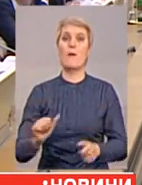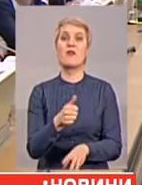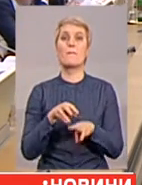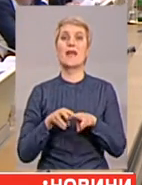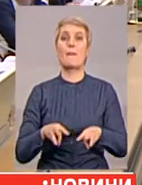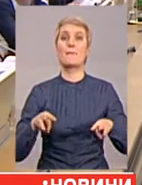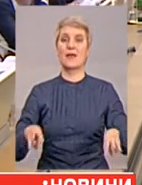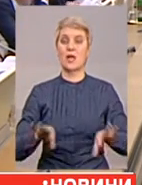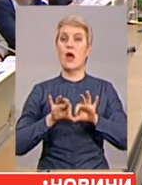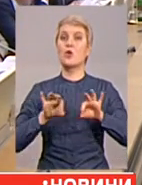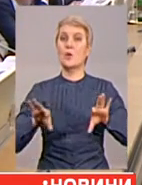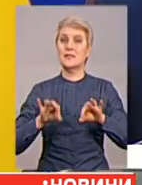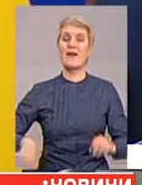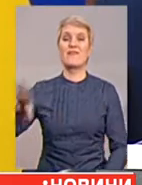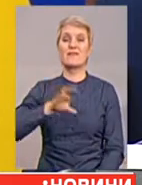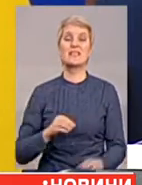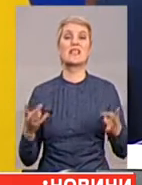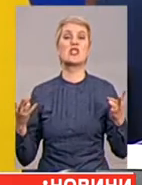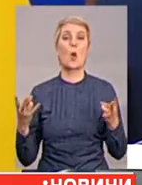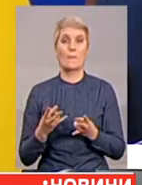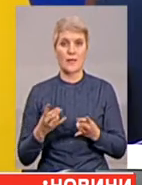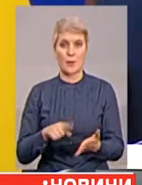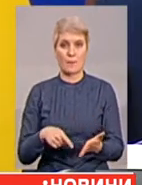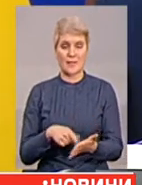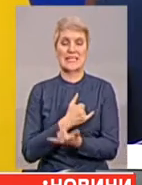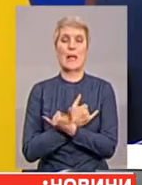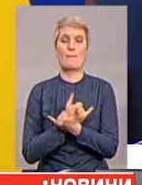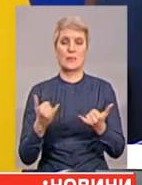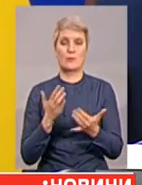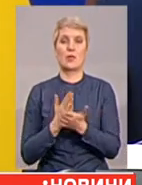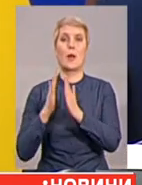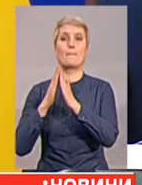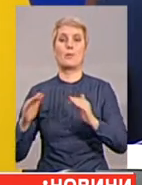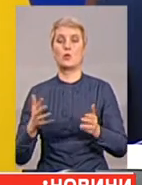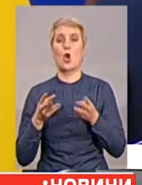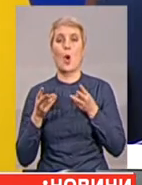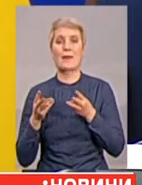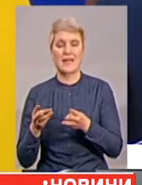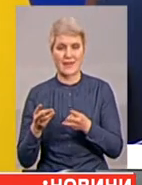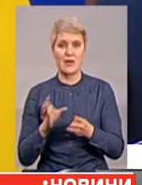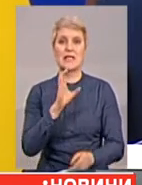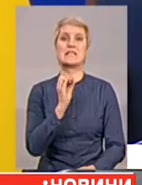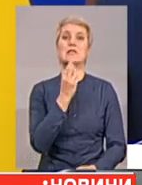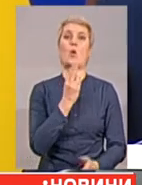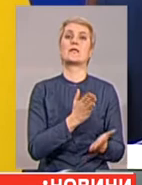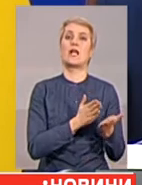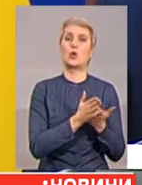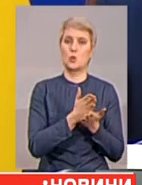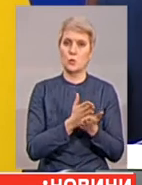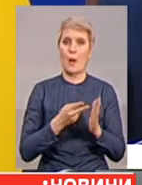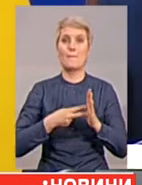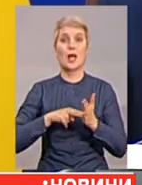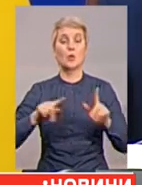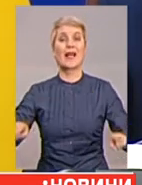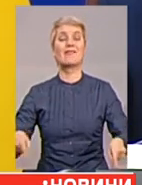Гройсман. Розказав, що всім необхідним місто забезпечене, там працюють пункти обігріву і соціальні служби. Також в уряді планують відновити роботу